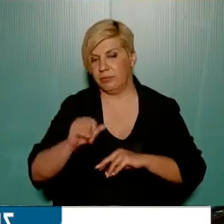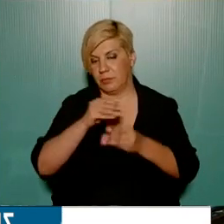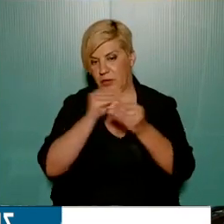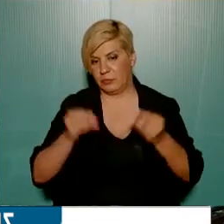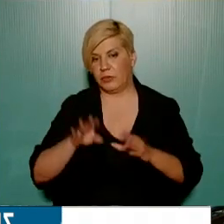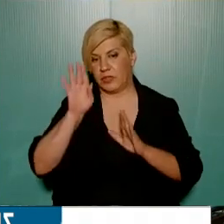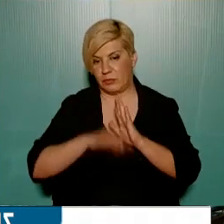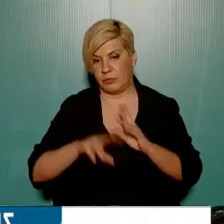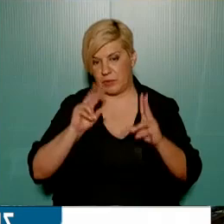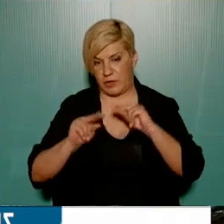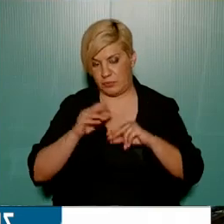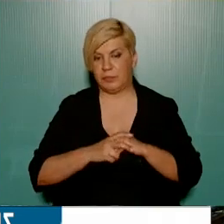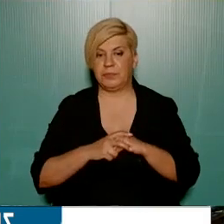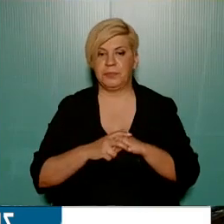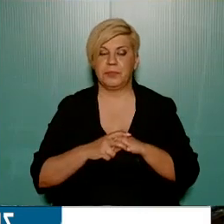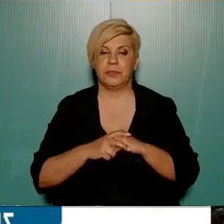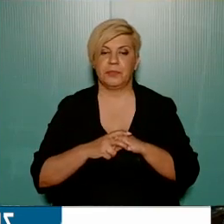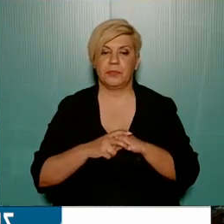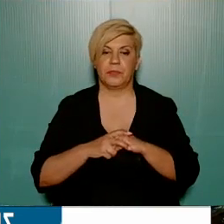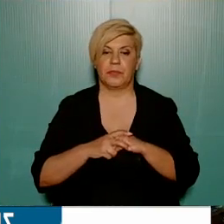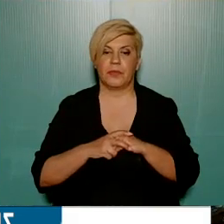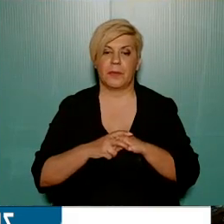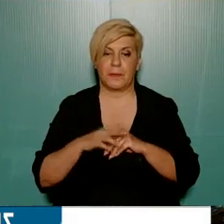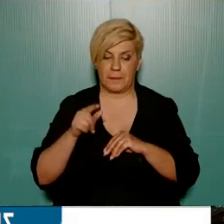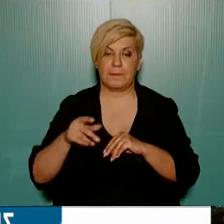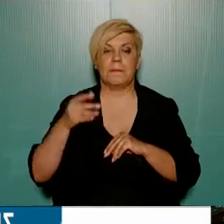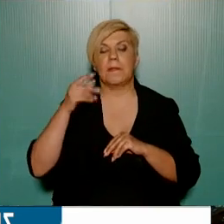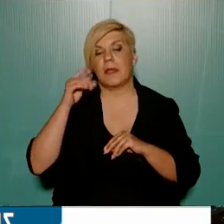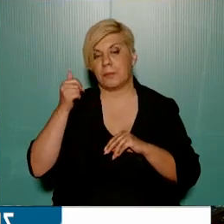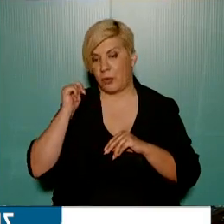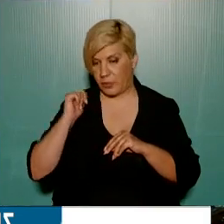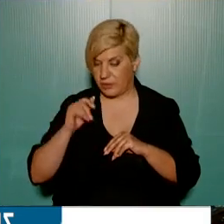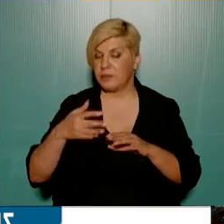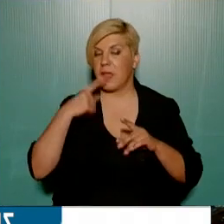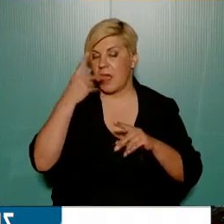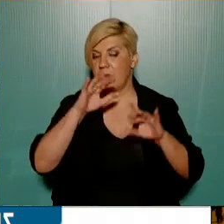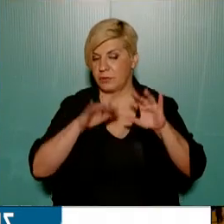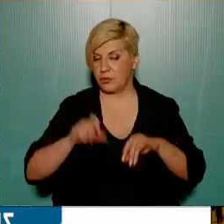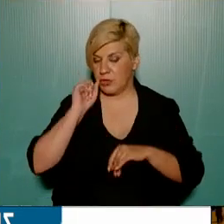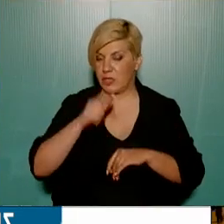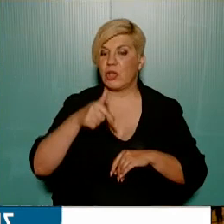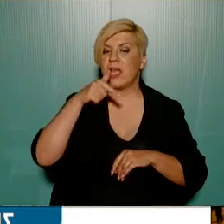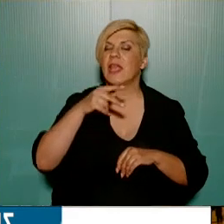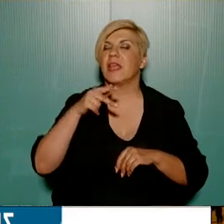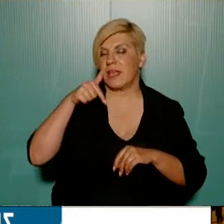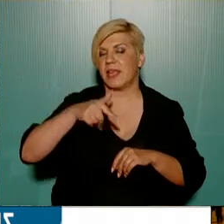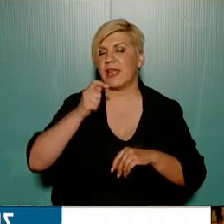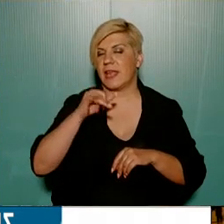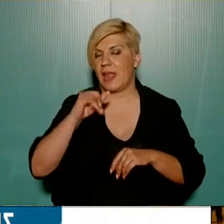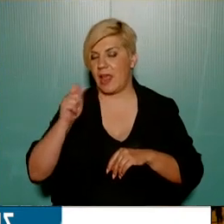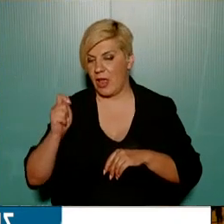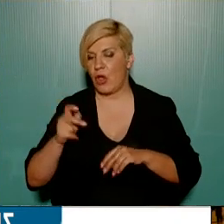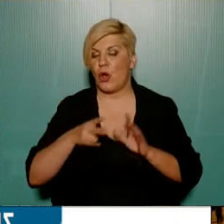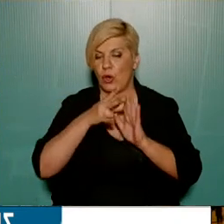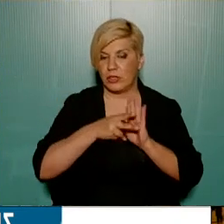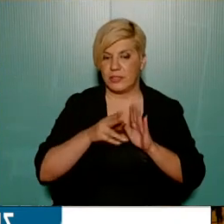καταλήξουμε στο τέλος. Θέλω να σου πω, Μιχάλη, ότι έστειλα προχθές μια επιστολή και στη ΓΕΟΣΕ. Και στον, συγγνώμη